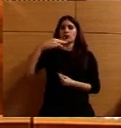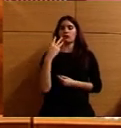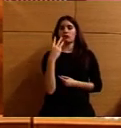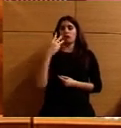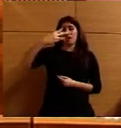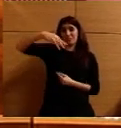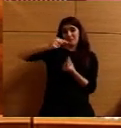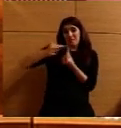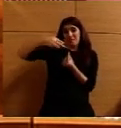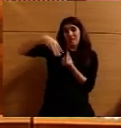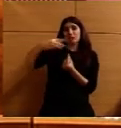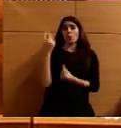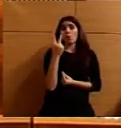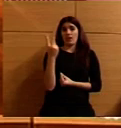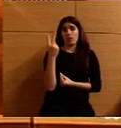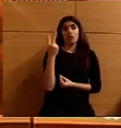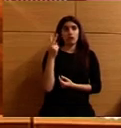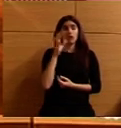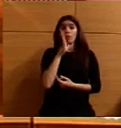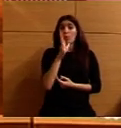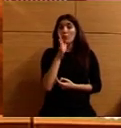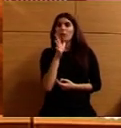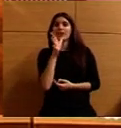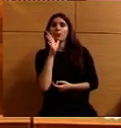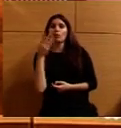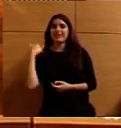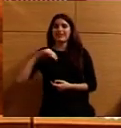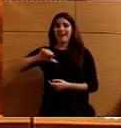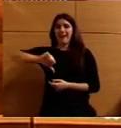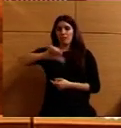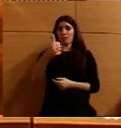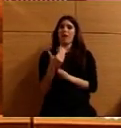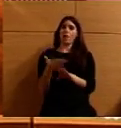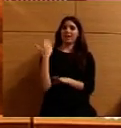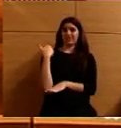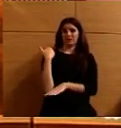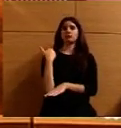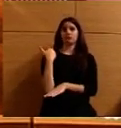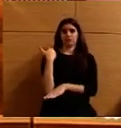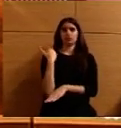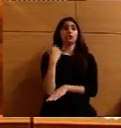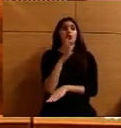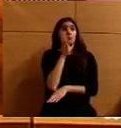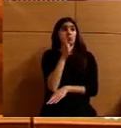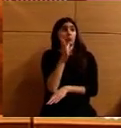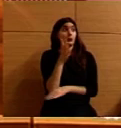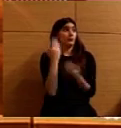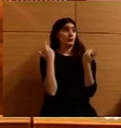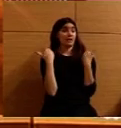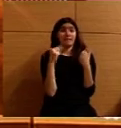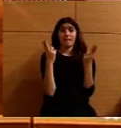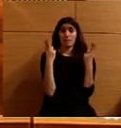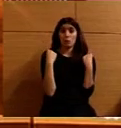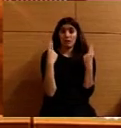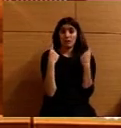el preu del sòl. Per què? Perquè ja estava aprovada prèviament, i com estava a disposició dels